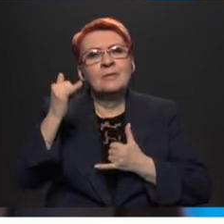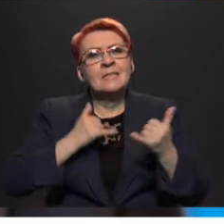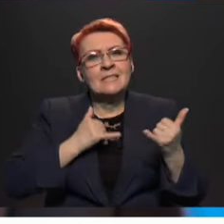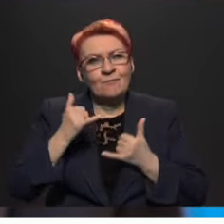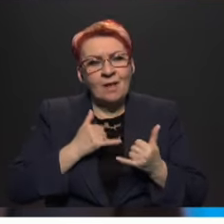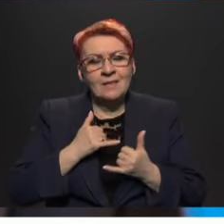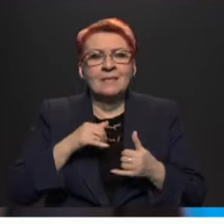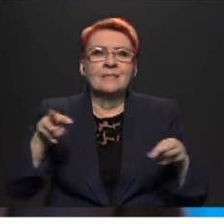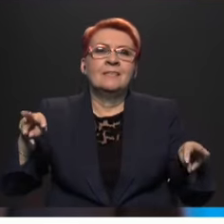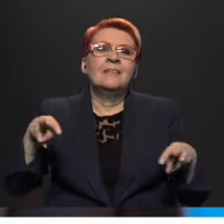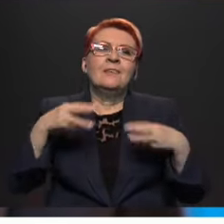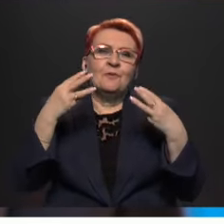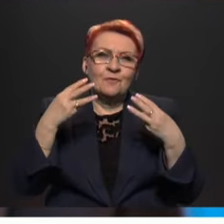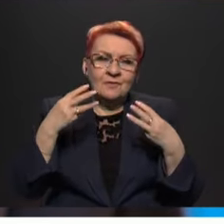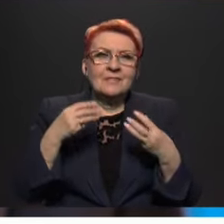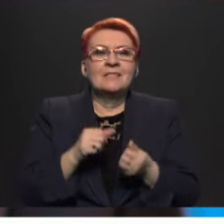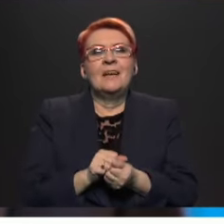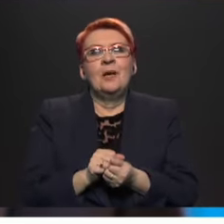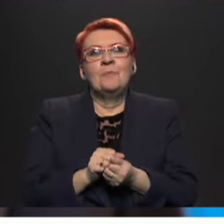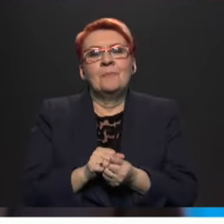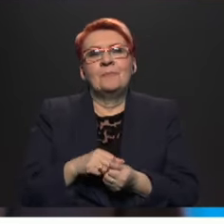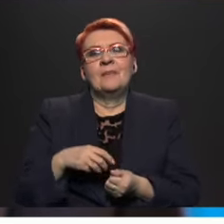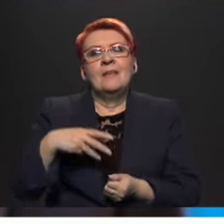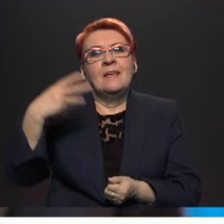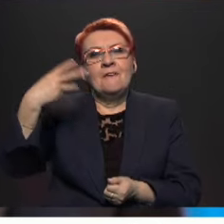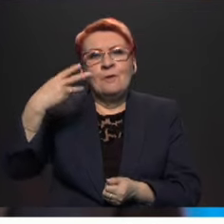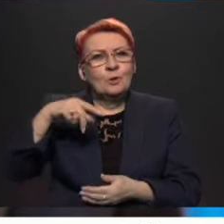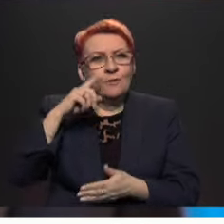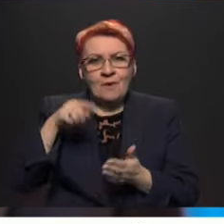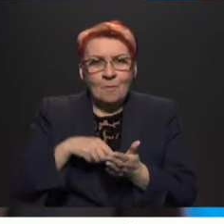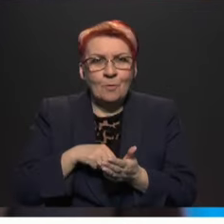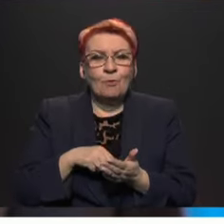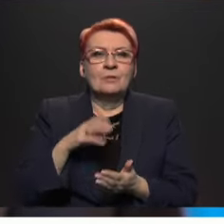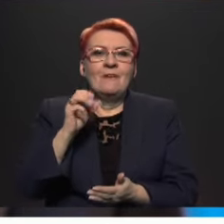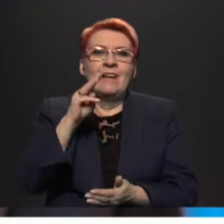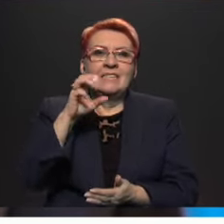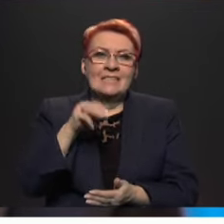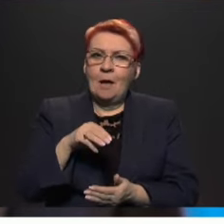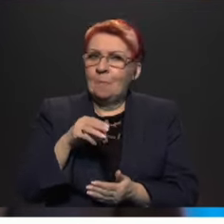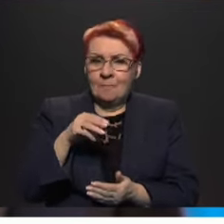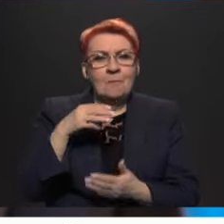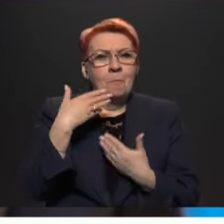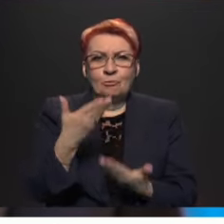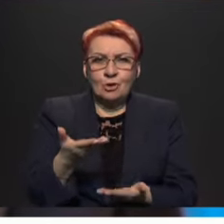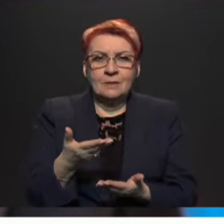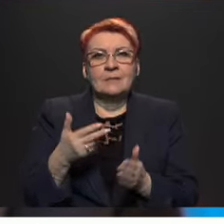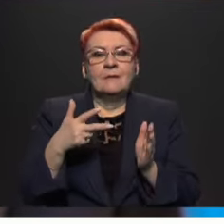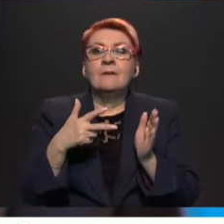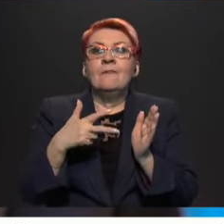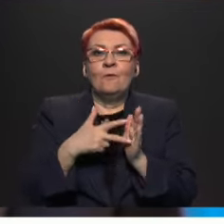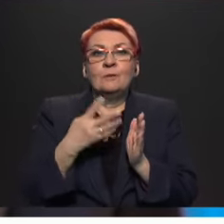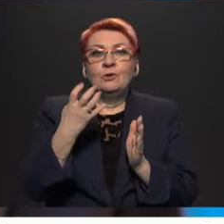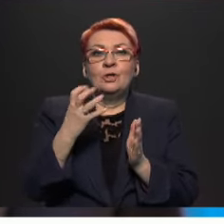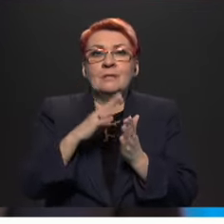горячей линии, звоните к нам в скайпе, а также помните, что у нас есть номер в WhatsApp, на который можно прислать ваш вопрос.